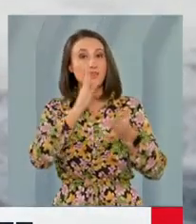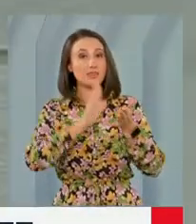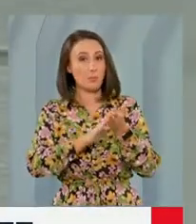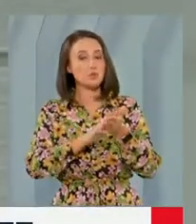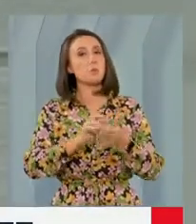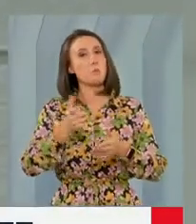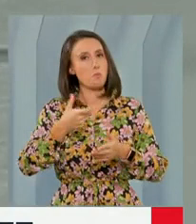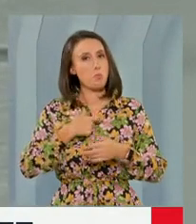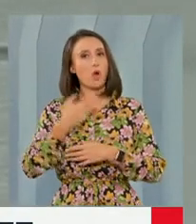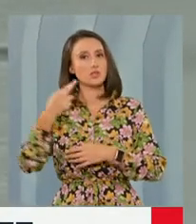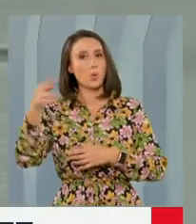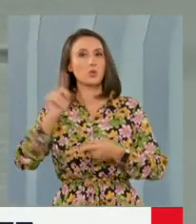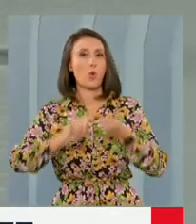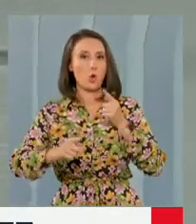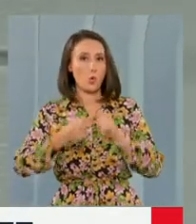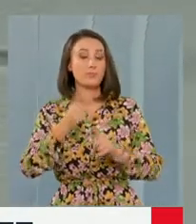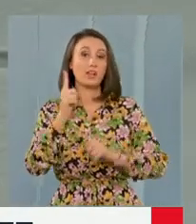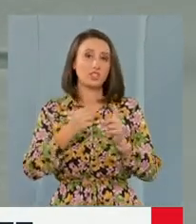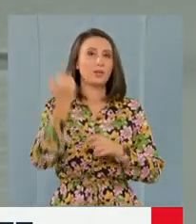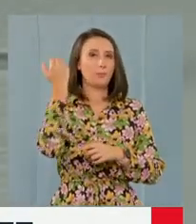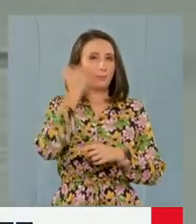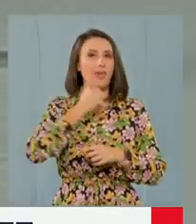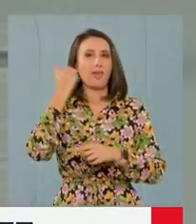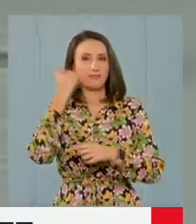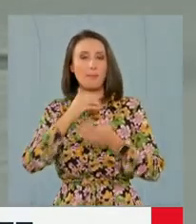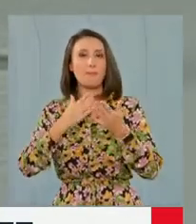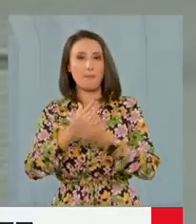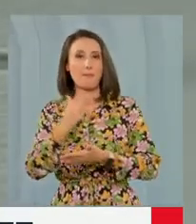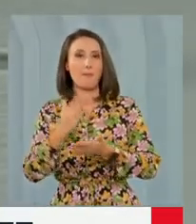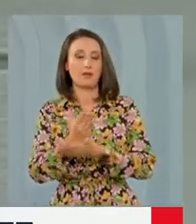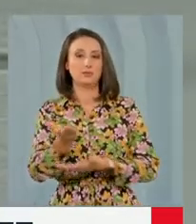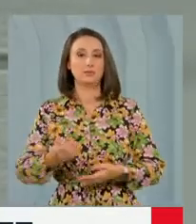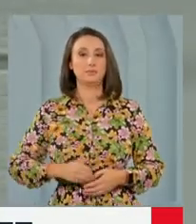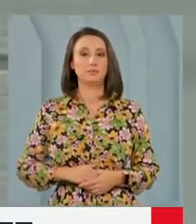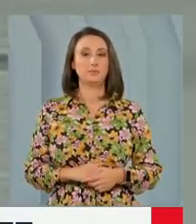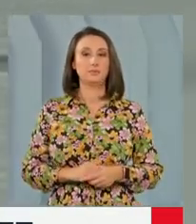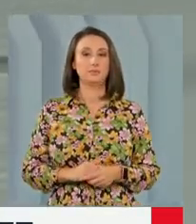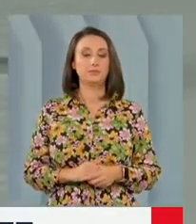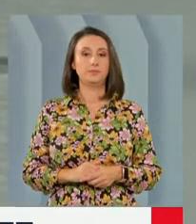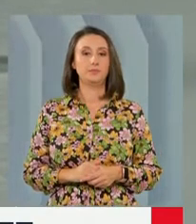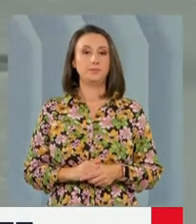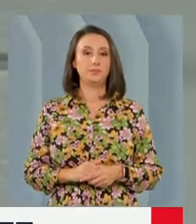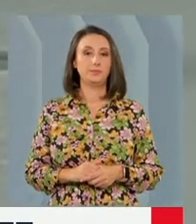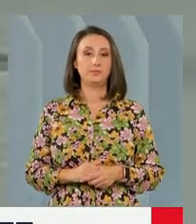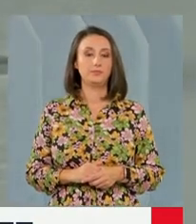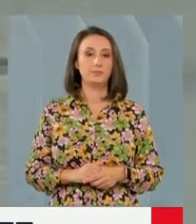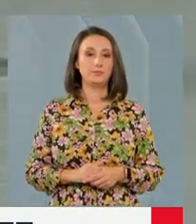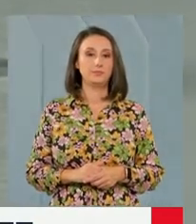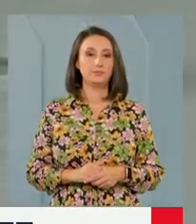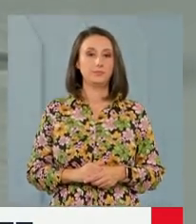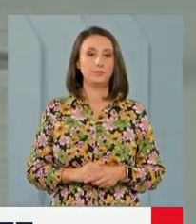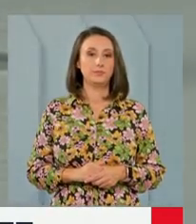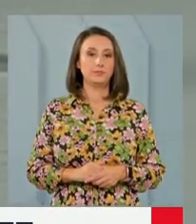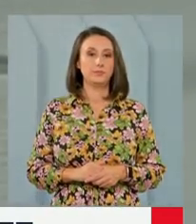este capabilă să continue lupta, chiar dacă pierde tot mai multe localități pe frontul ucrainean. În ceea ce privește războiul hibrid cu